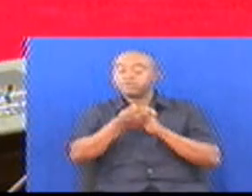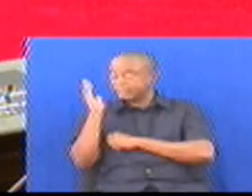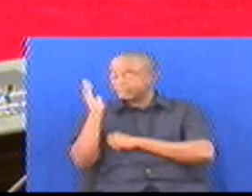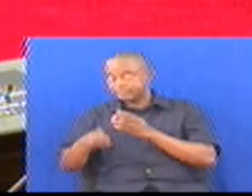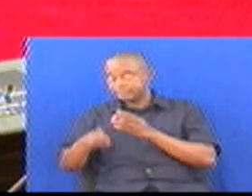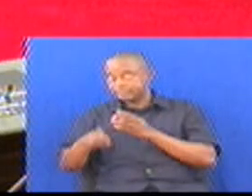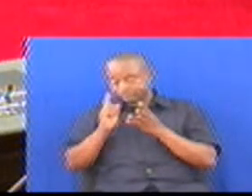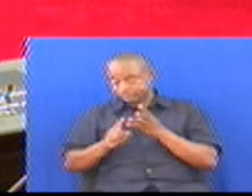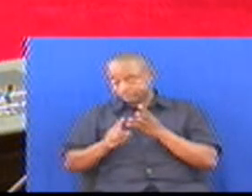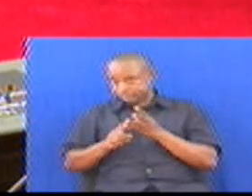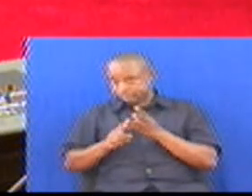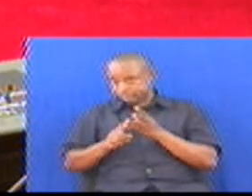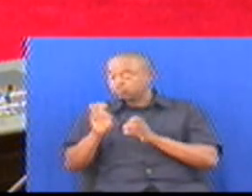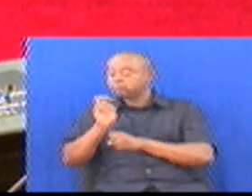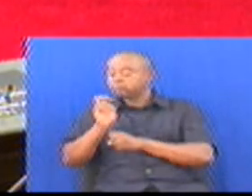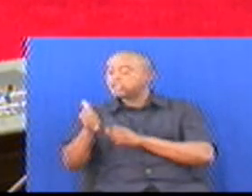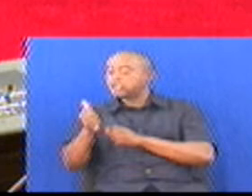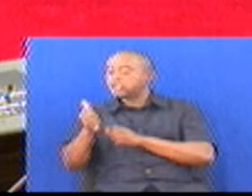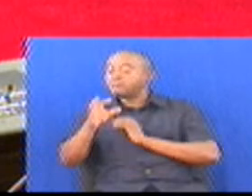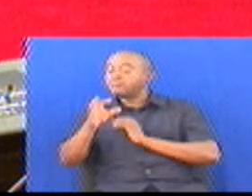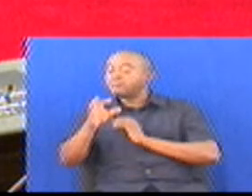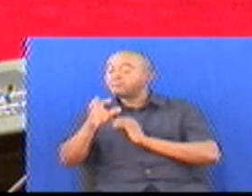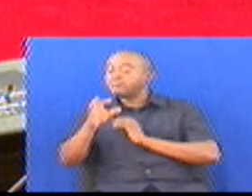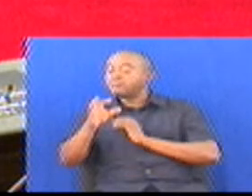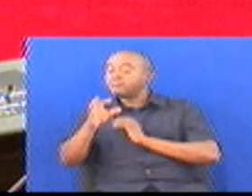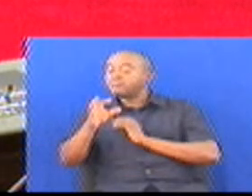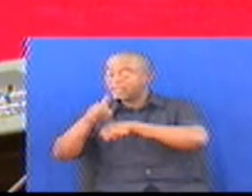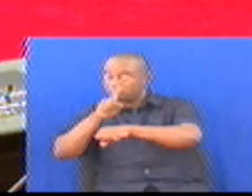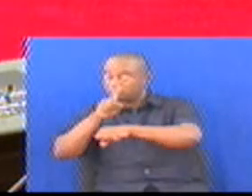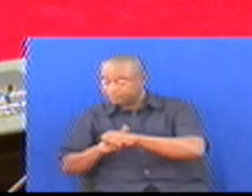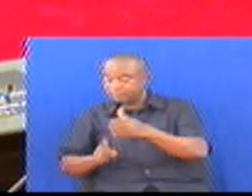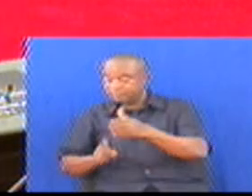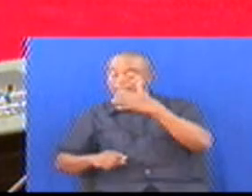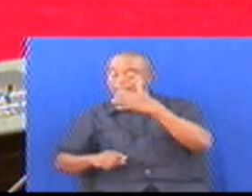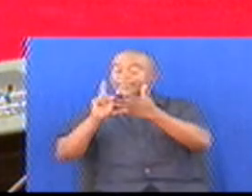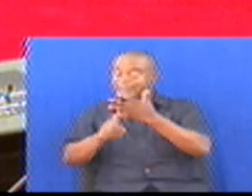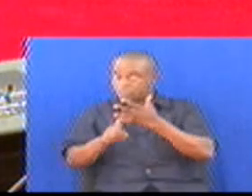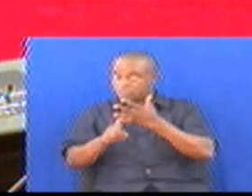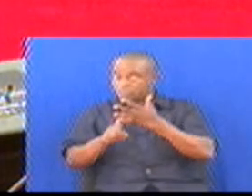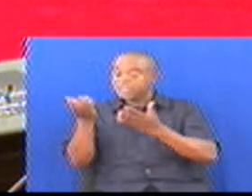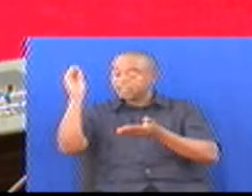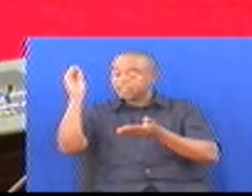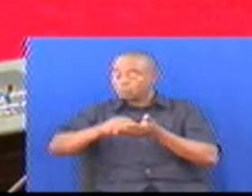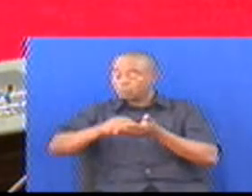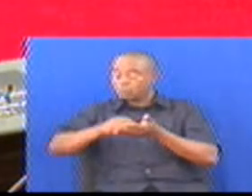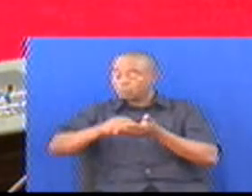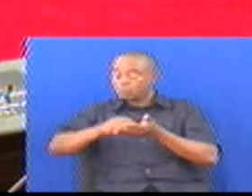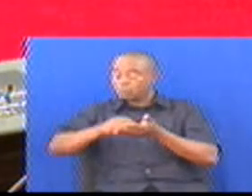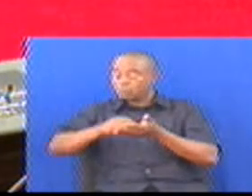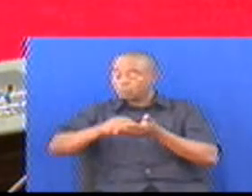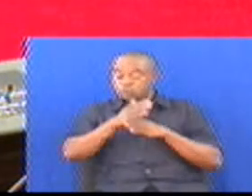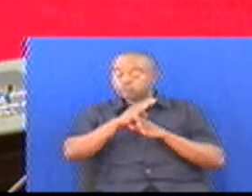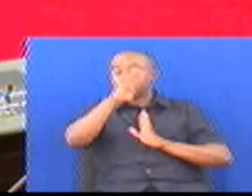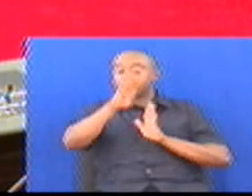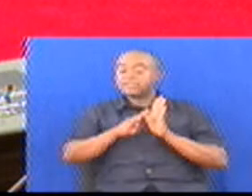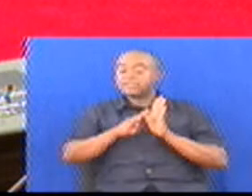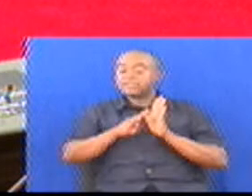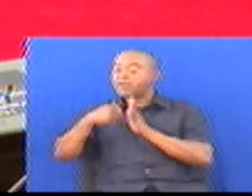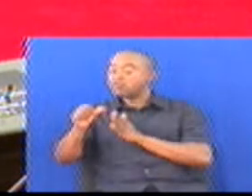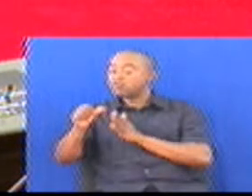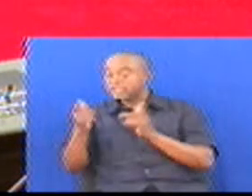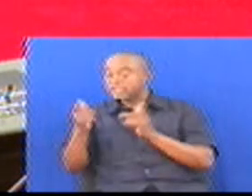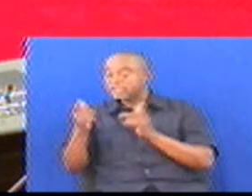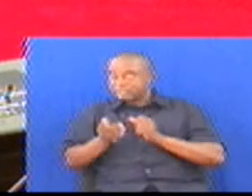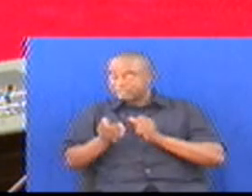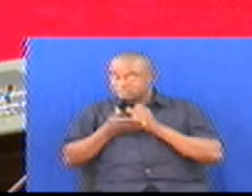kuimarisha usimamizi na ulipaji wa mishahara kwa watumishi wanaostahili na kwa wakati. Kuongeza uwazi katika taratibu za ununuzi na kuiwezesha